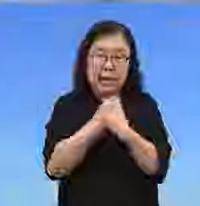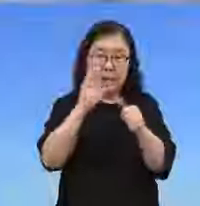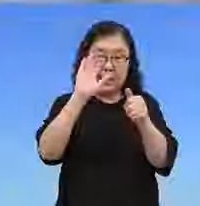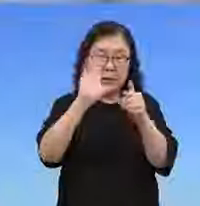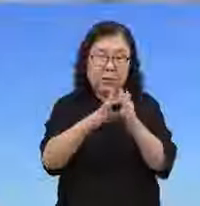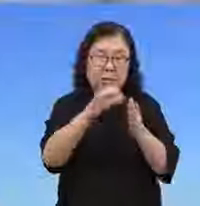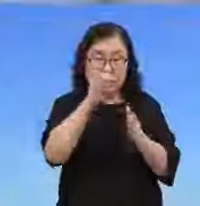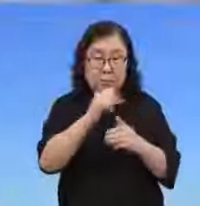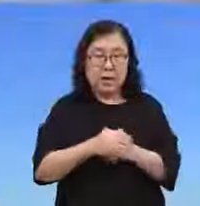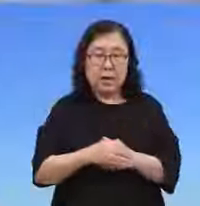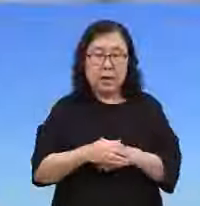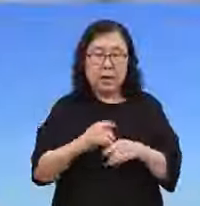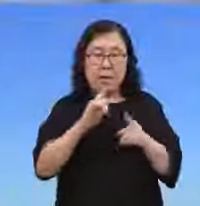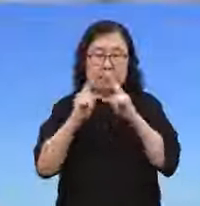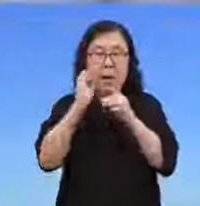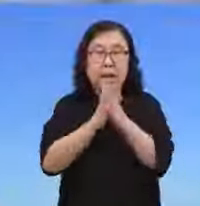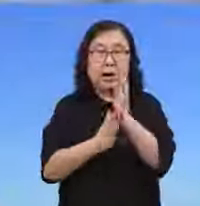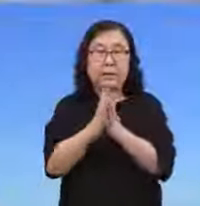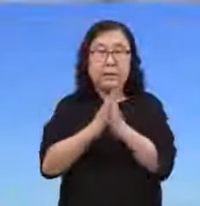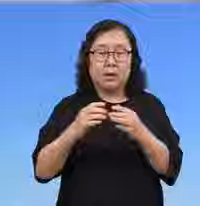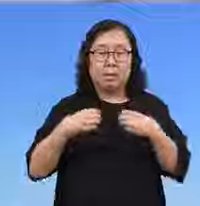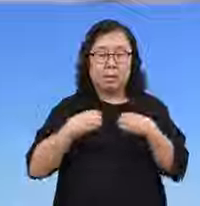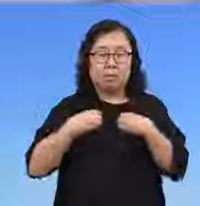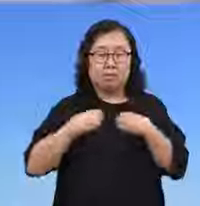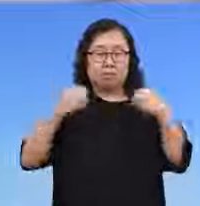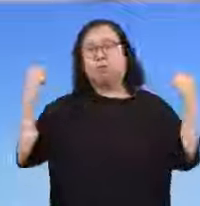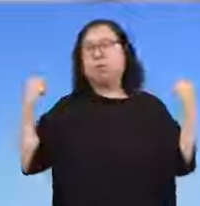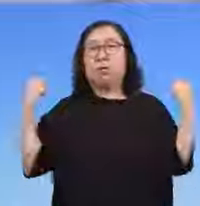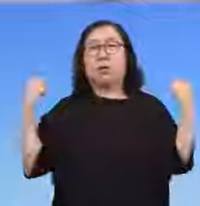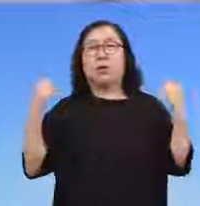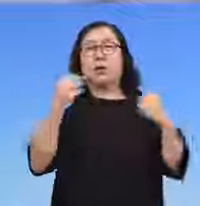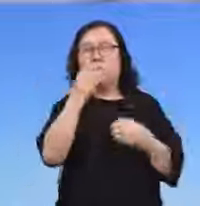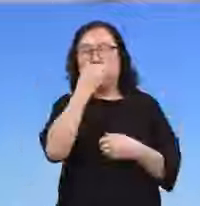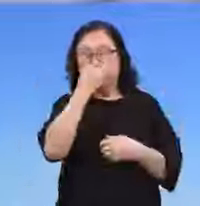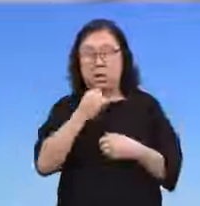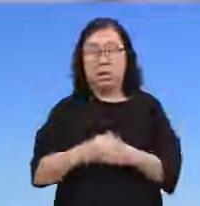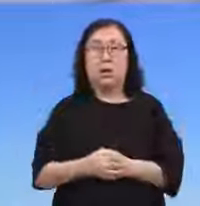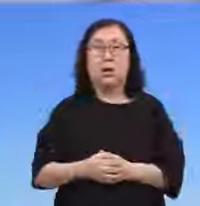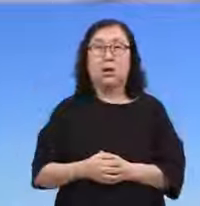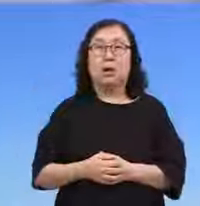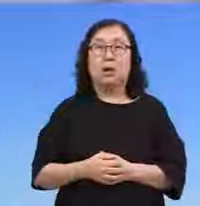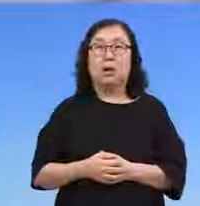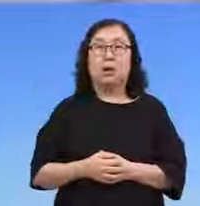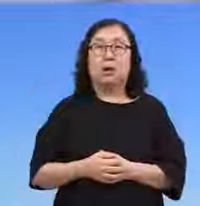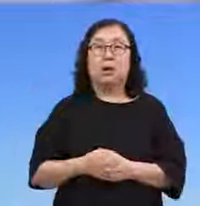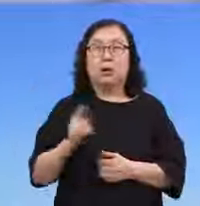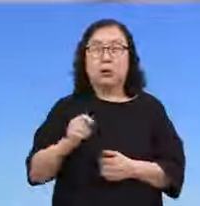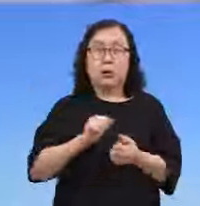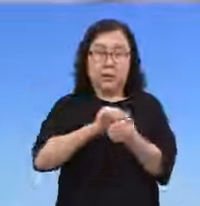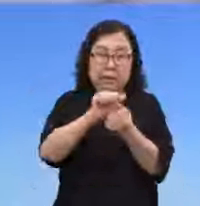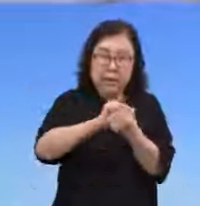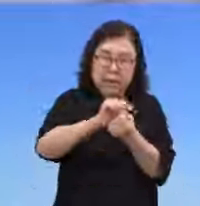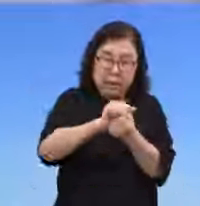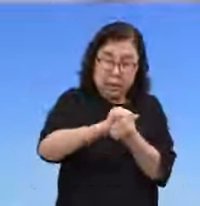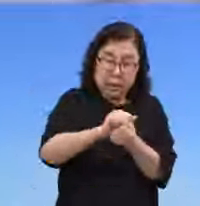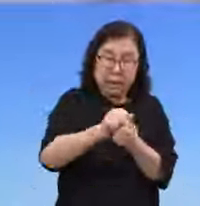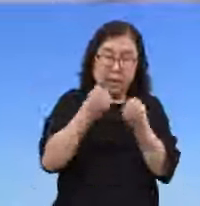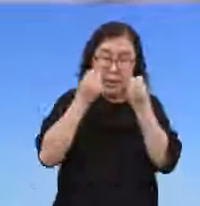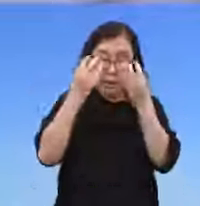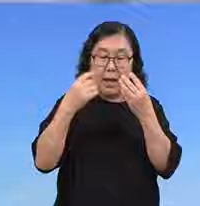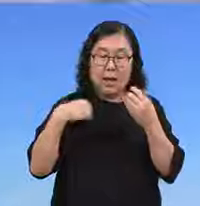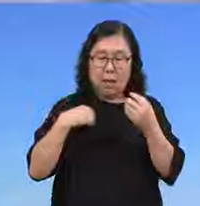그렇게 할 때도 있지만 아무 말 안 해가지고 옷을 획 벗겨버려요. 뭐 화들짝 놀라면은 씻겨가지고 새 옷을